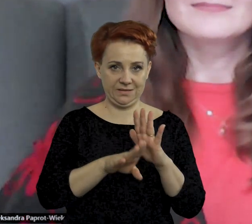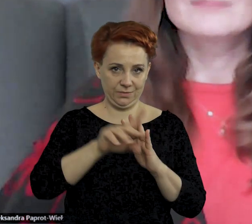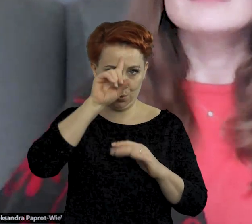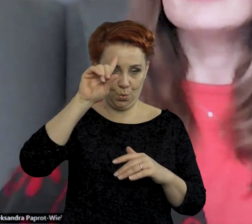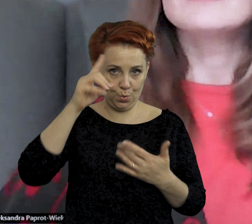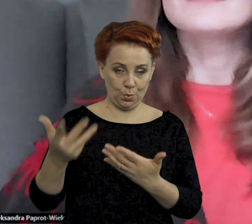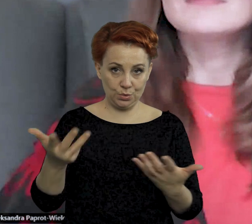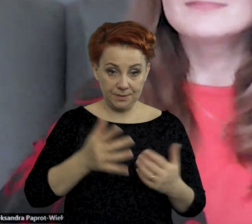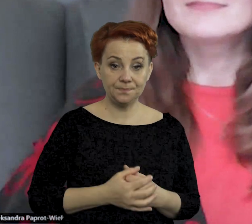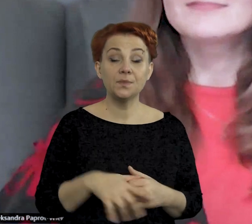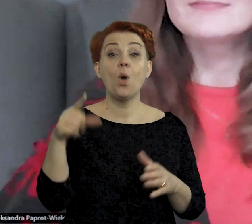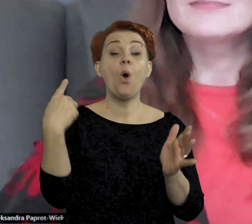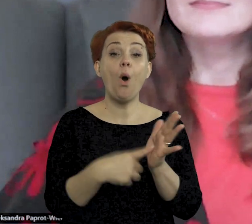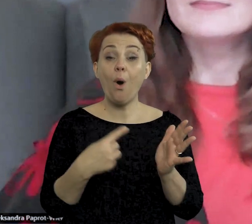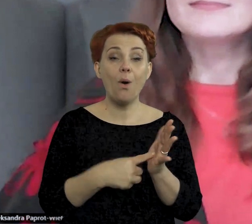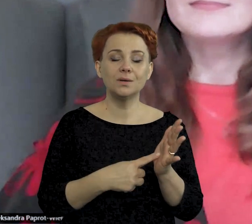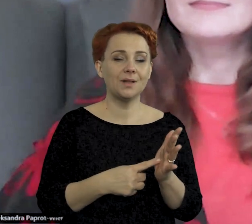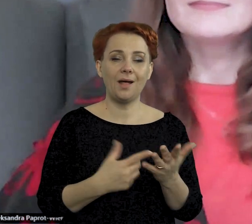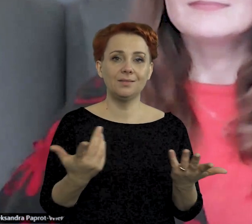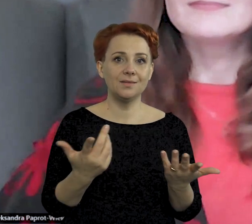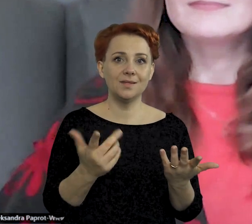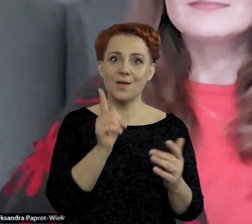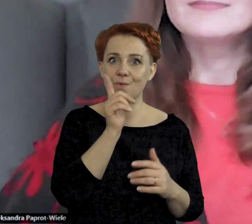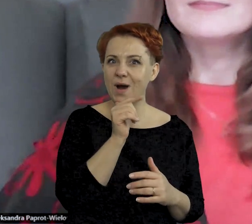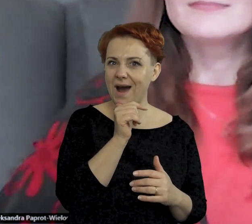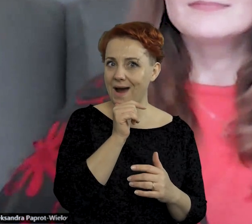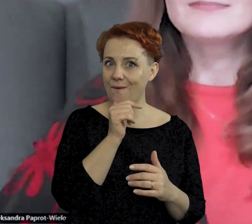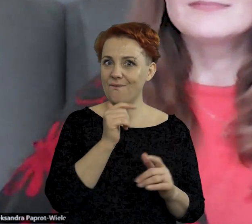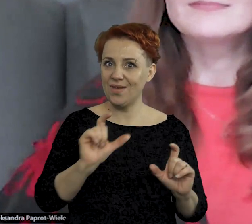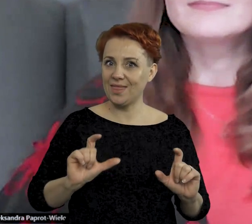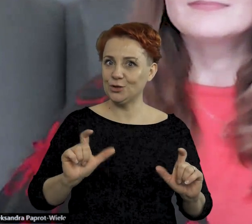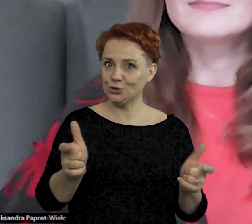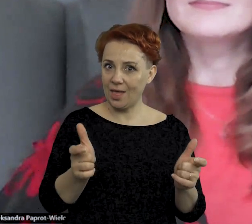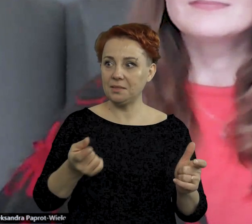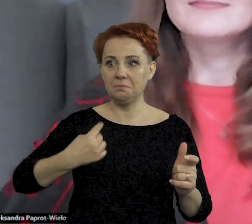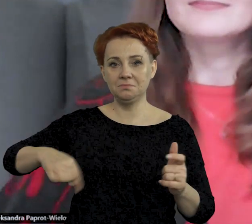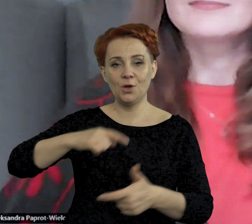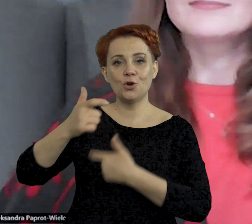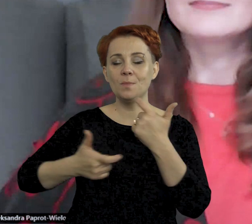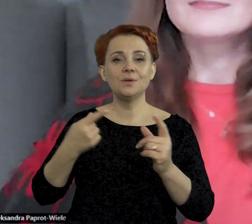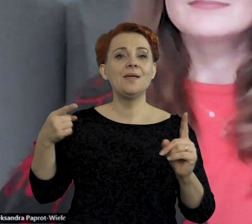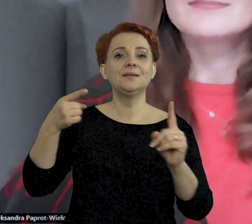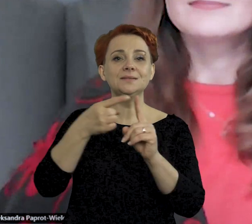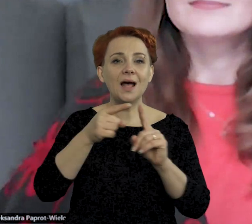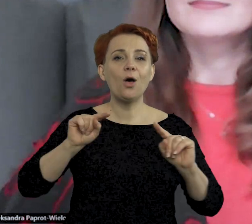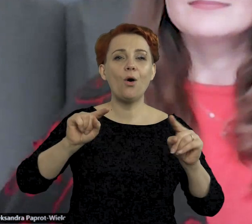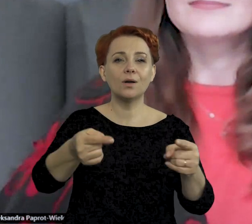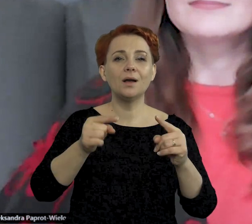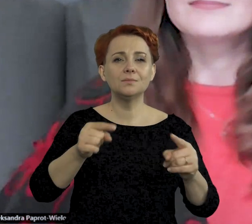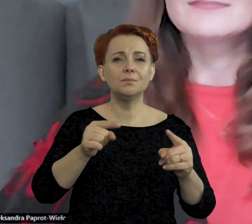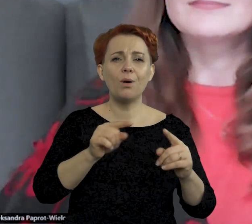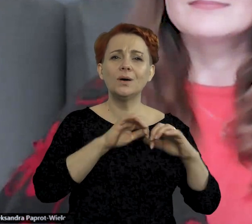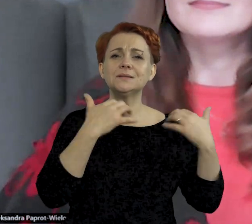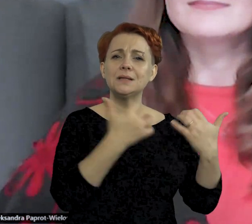czyli coś spektakularnego, czyli przedsięwzięcie, które środowisko podjęło, żeby zorganizować w ramach decyzji